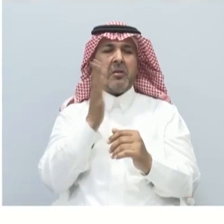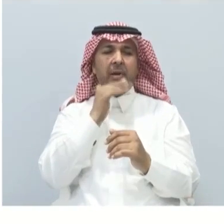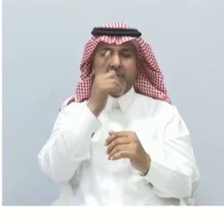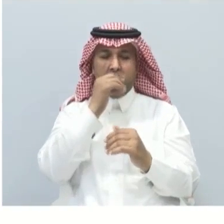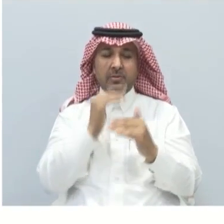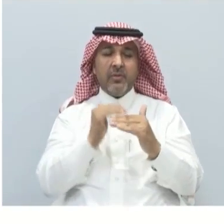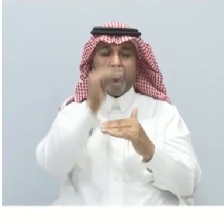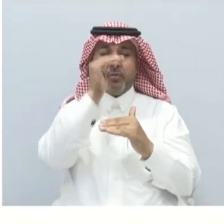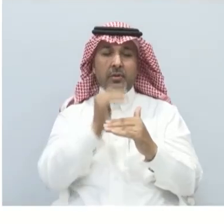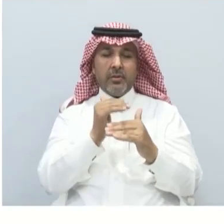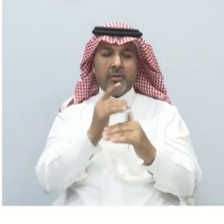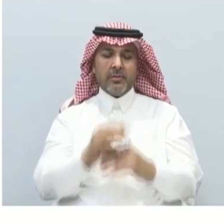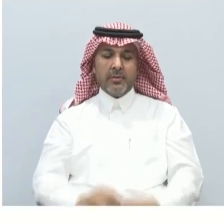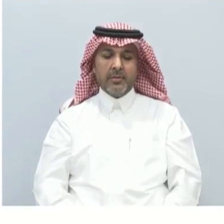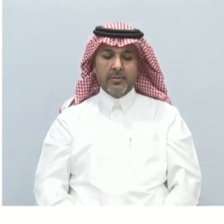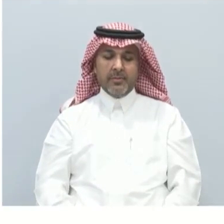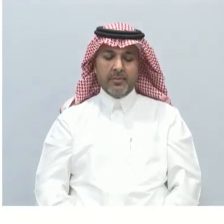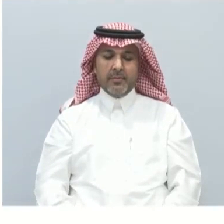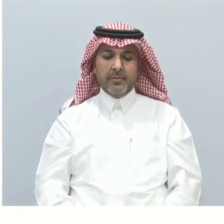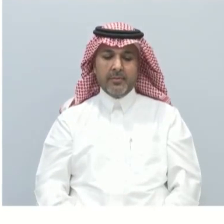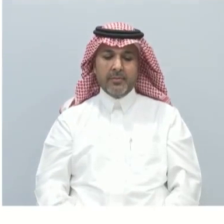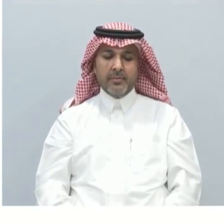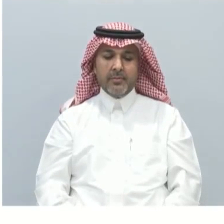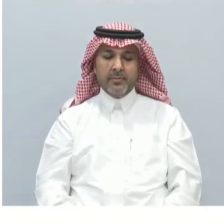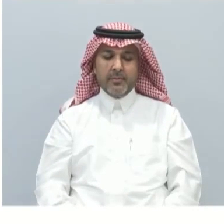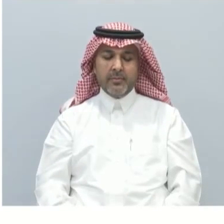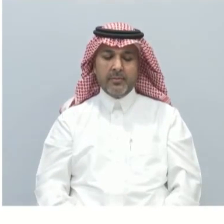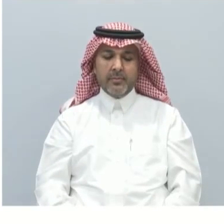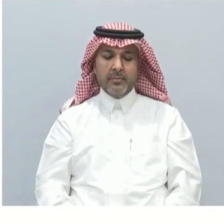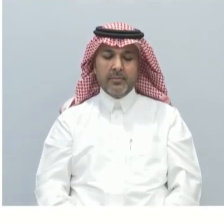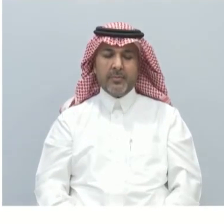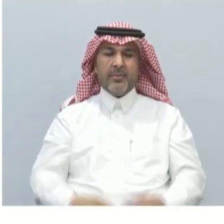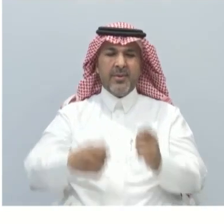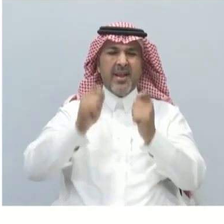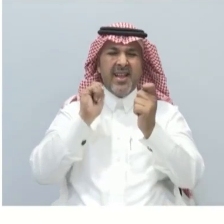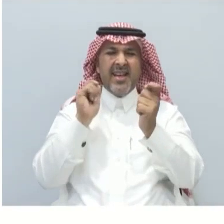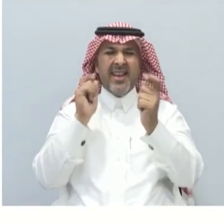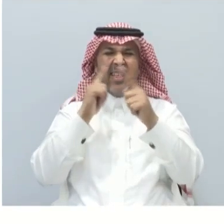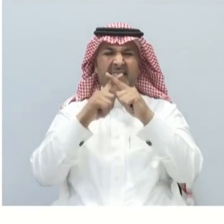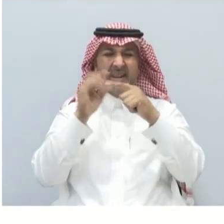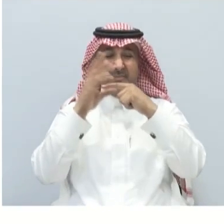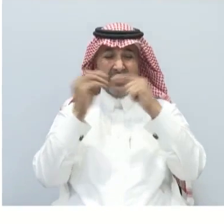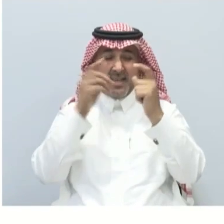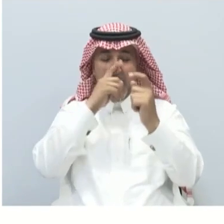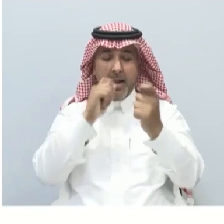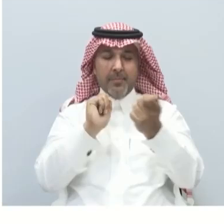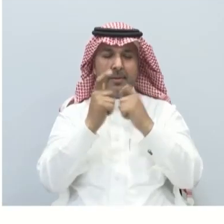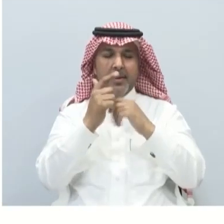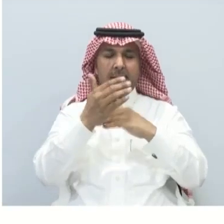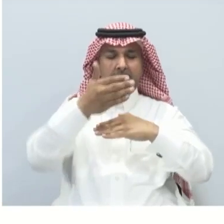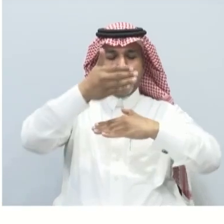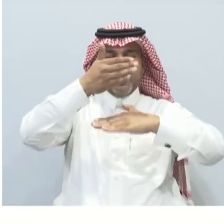الرئيسيه ما عندي انا هنا ازاحه راسيه فبالتالي ما تاثر بالازاحات ولكن تاثر لما ضربته في سالب لما ضربته في سالب